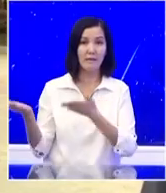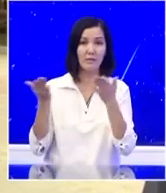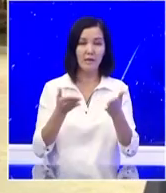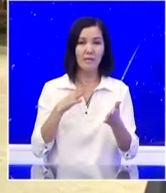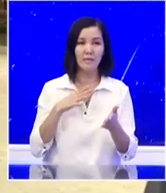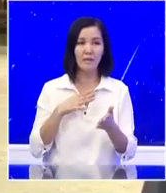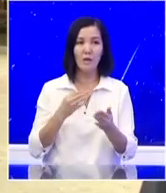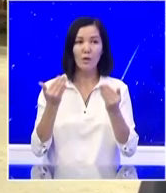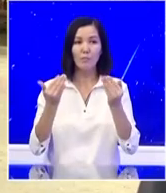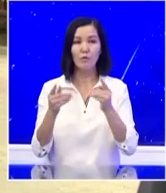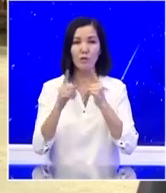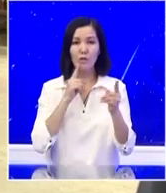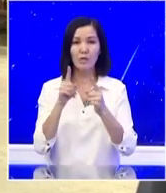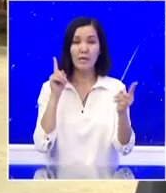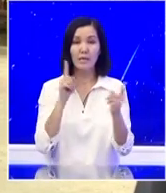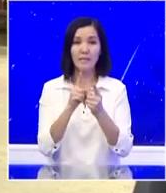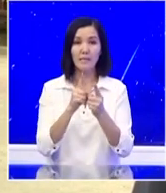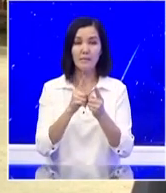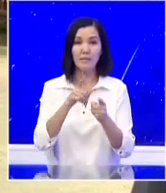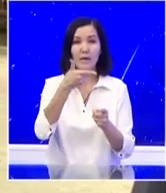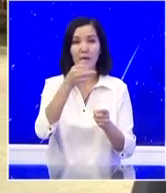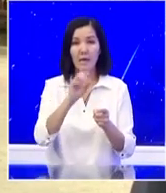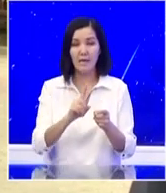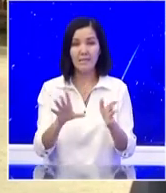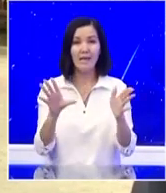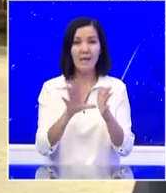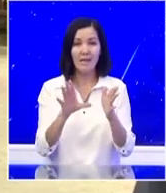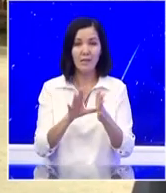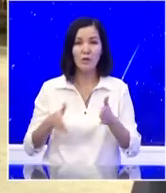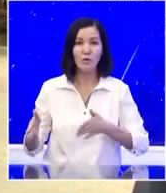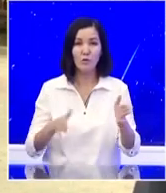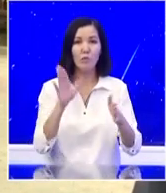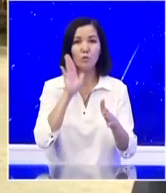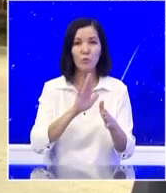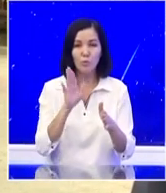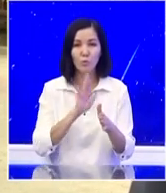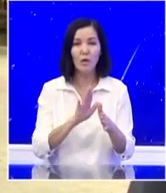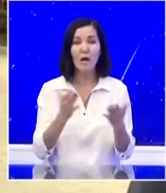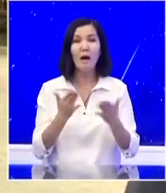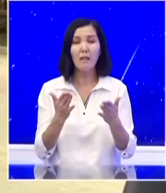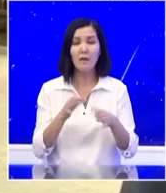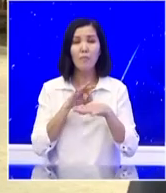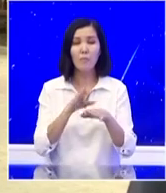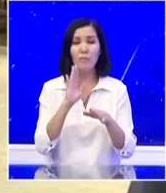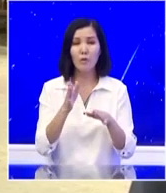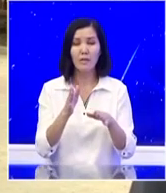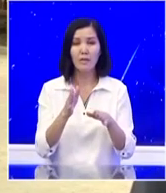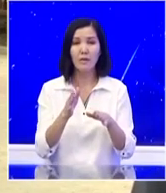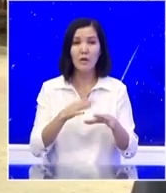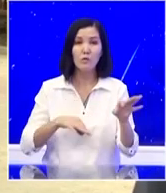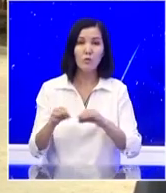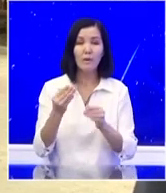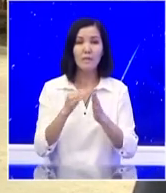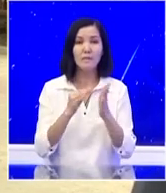біз шақырған себебіміз мынау газ жүйелері, электр жүйелері, жол жүйесі, су жүйесі қалай болады, яғни жаңағы жобалық